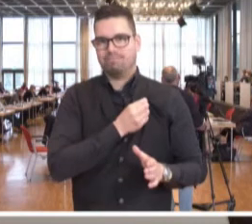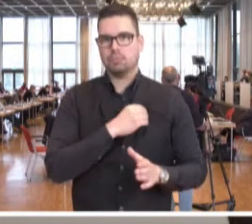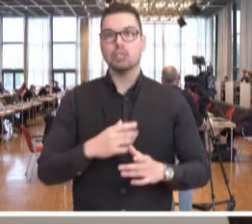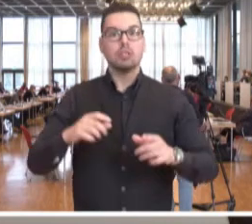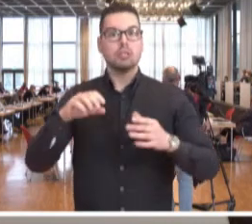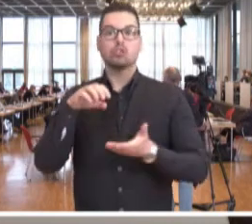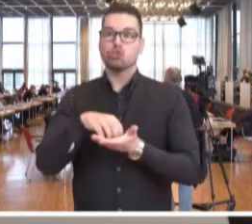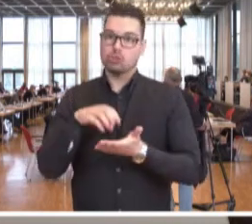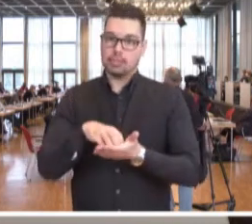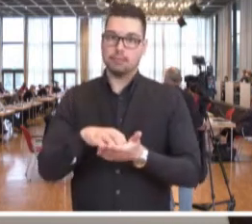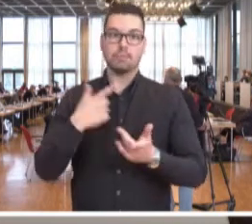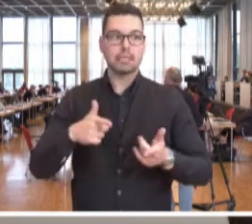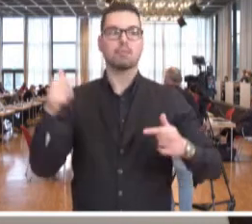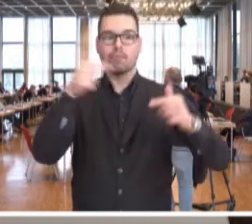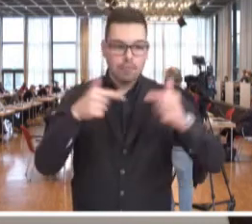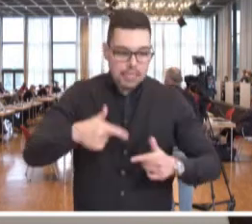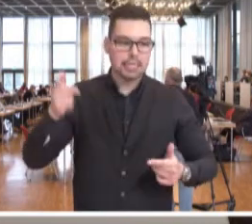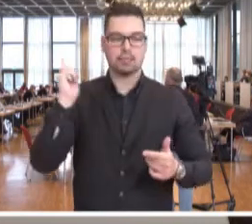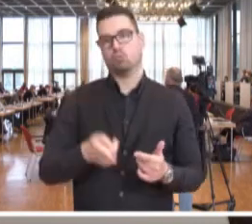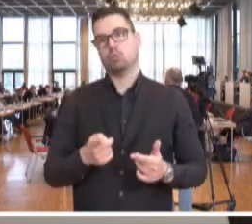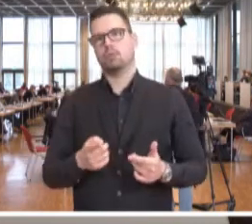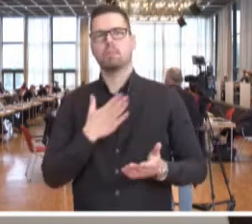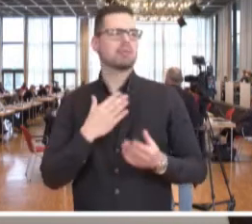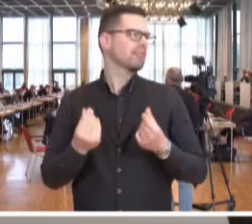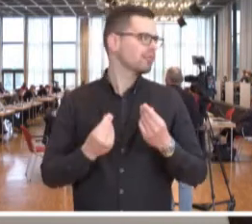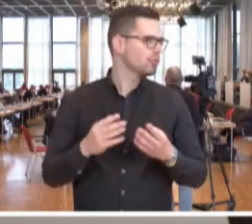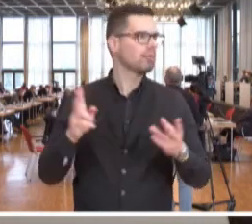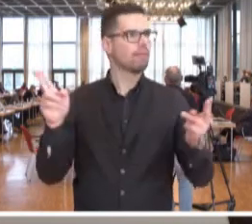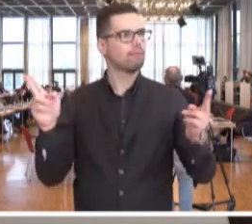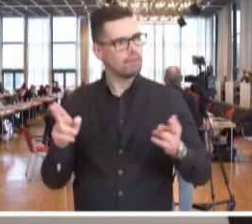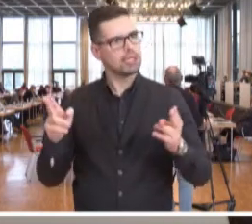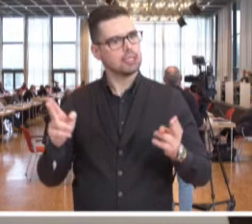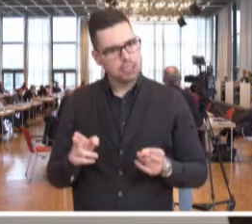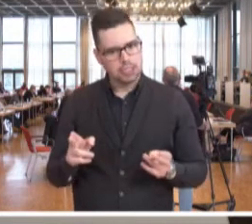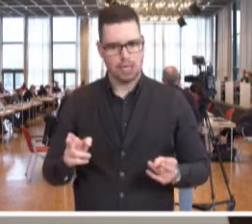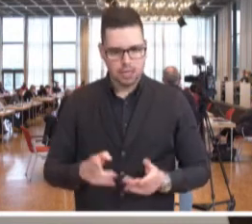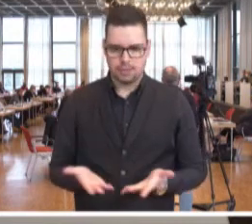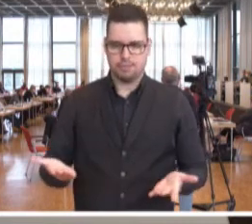wirklich stark immer wieder gepflegt werden. Manchmal habe ich den Eindruck, man lässt nach. Mein